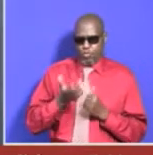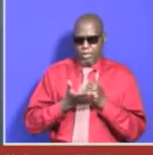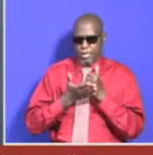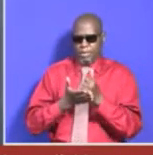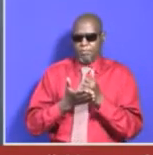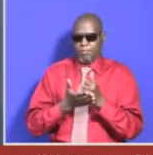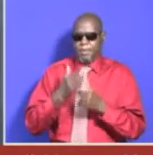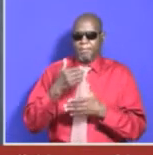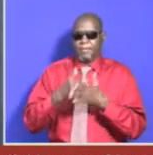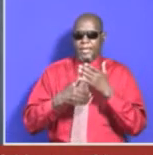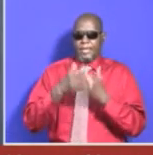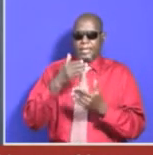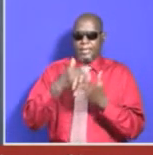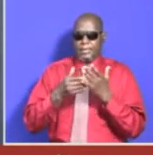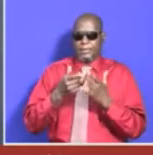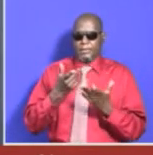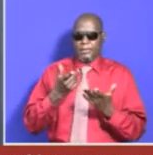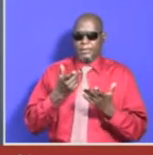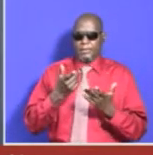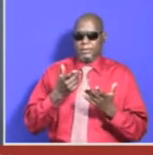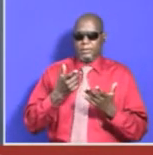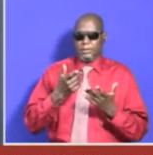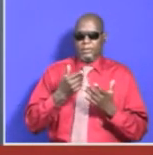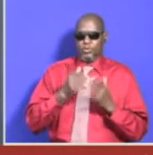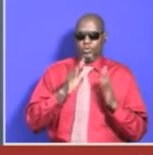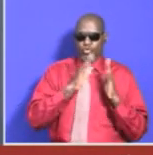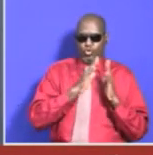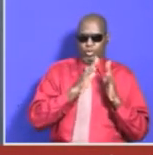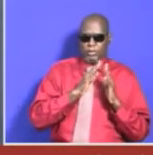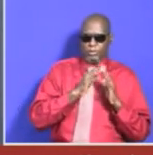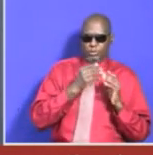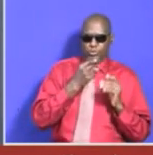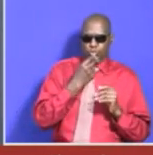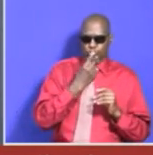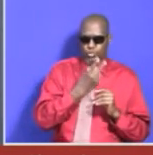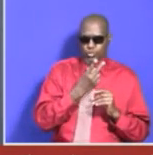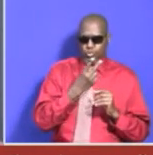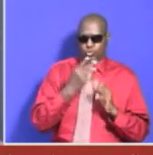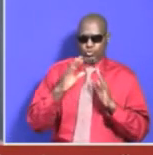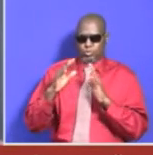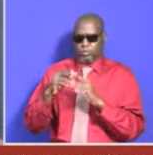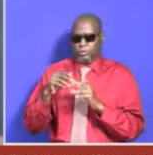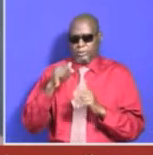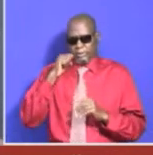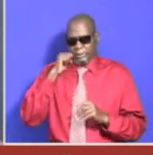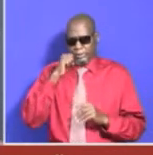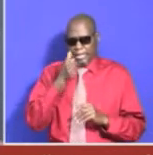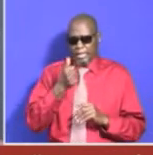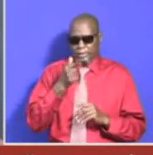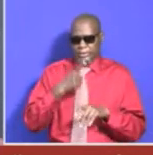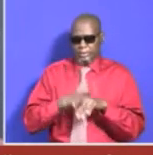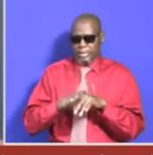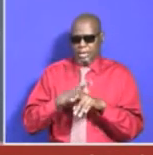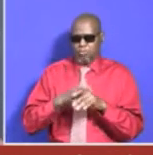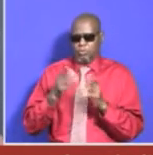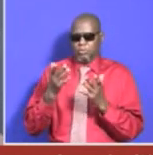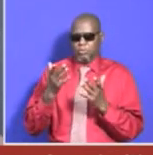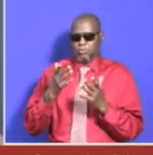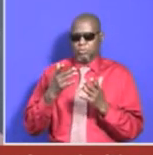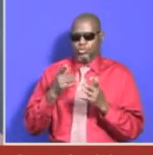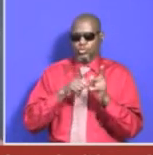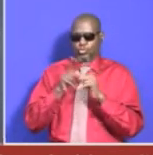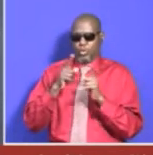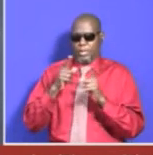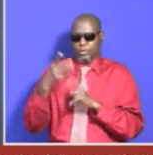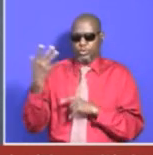tujenge rest area mbili za kisasa yenye maduka na choo nzuri. Wakati mtalii anapita ana mali pa kujisaidia,